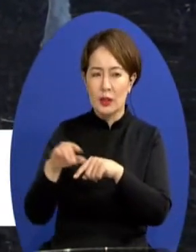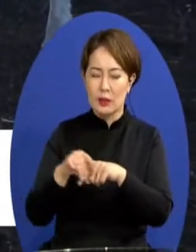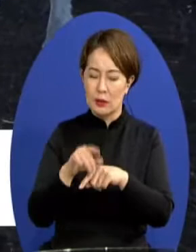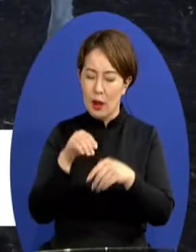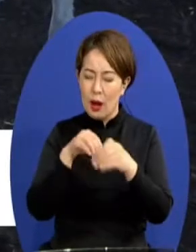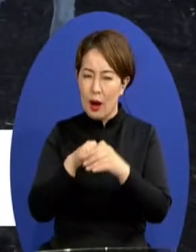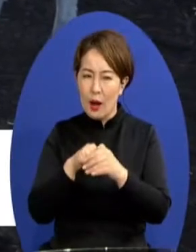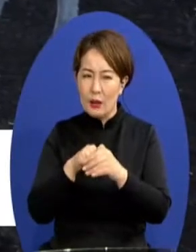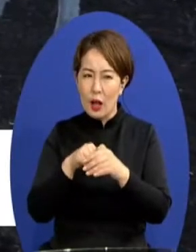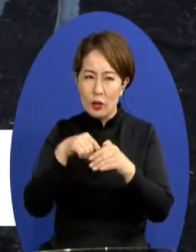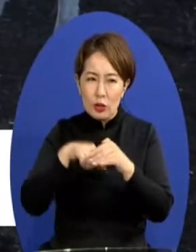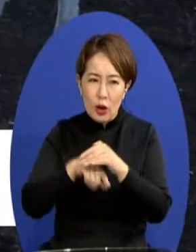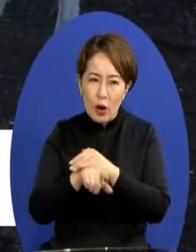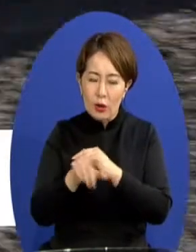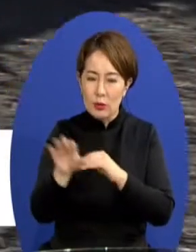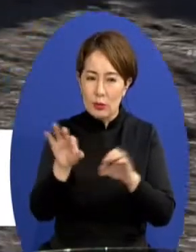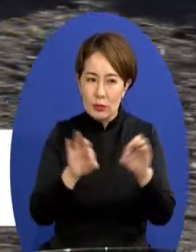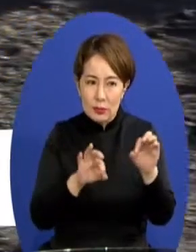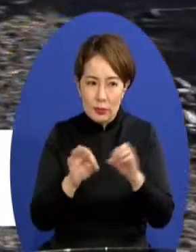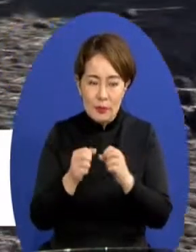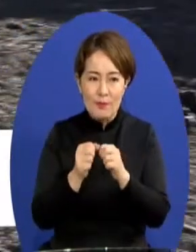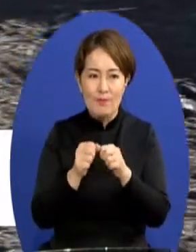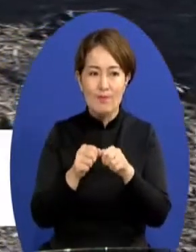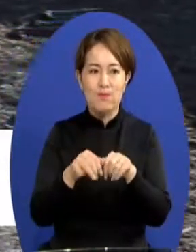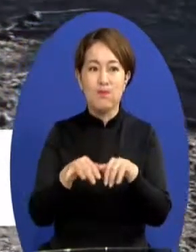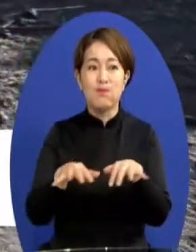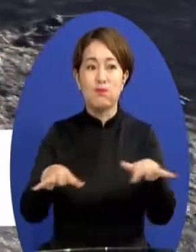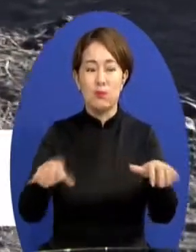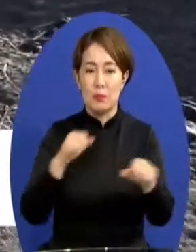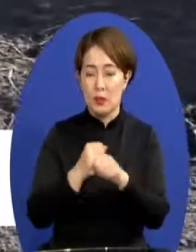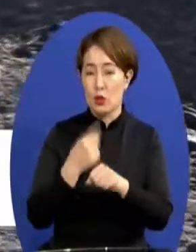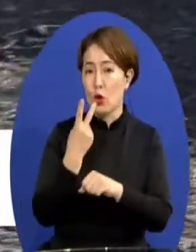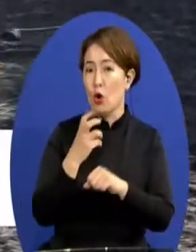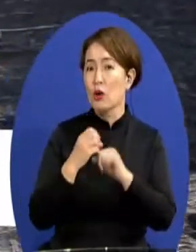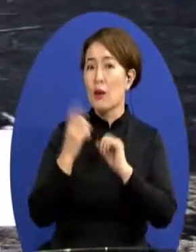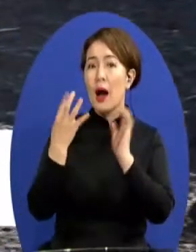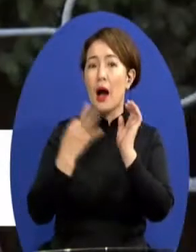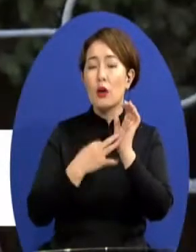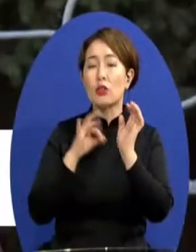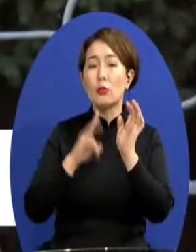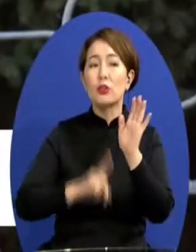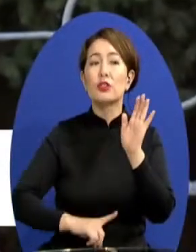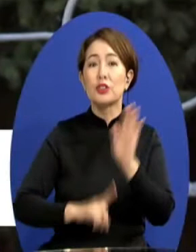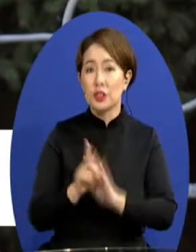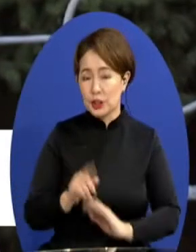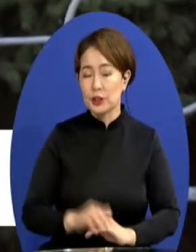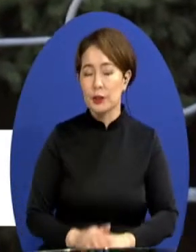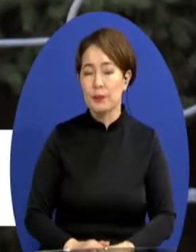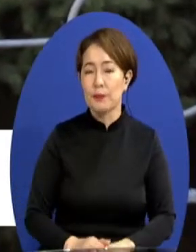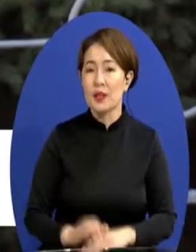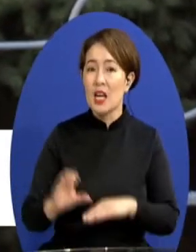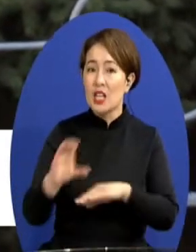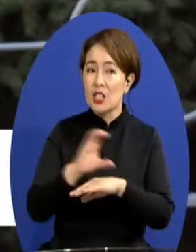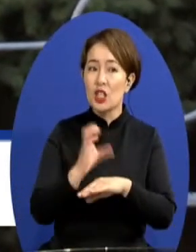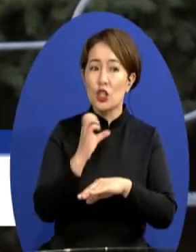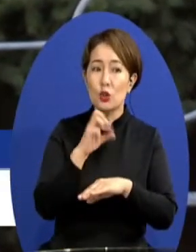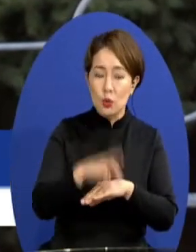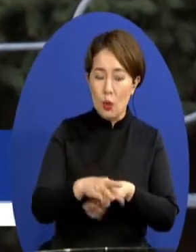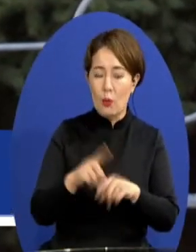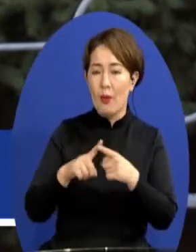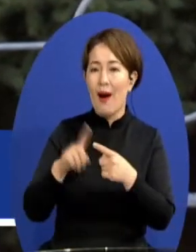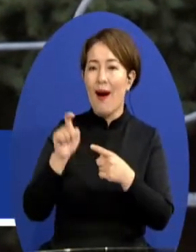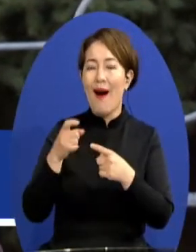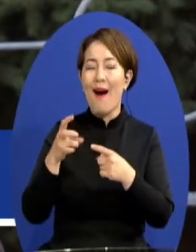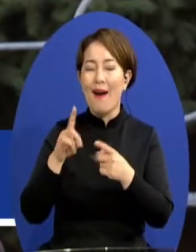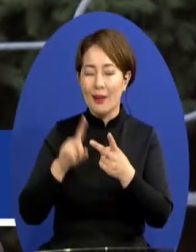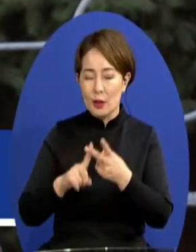нь хадгалагдж байсан энэ үхрийг тархан үржүүлэх ажил 2018 оноос эхэлжээ. Сэлэнгэ сум, Хангал сум, Бугут